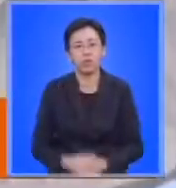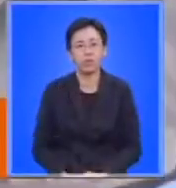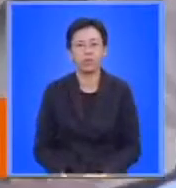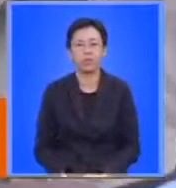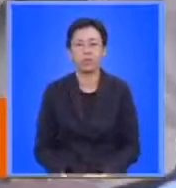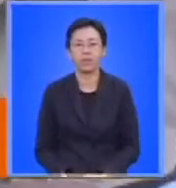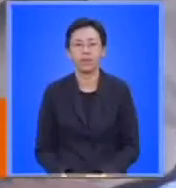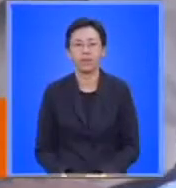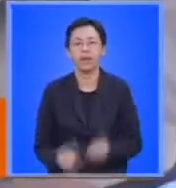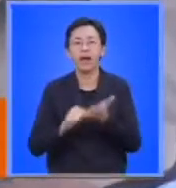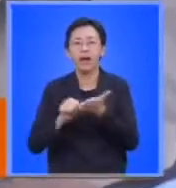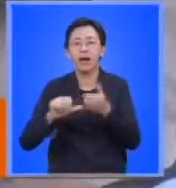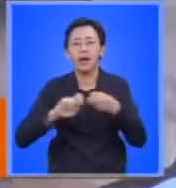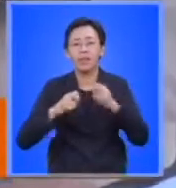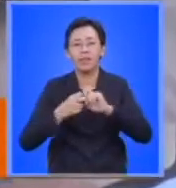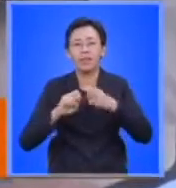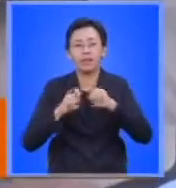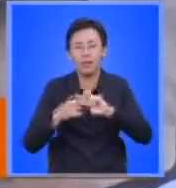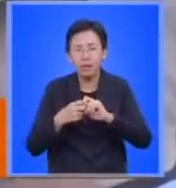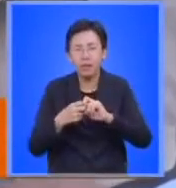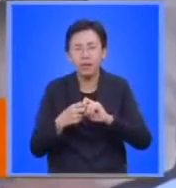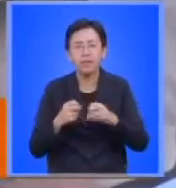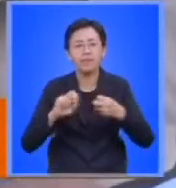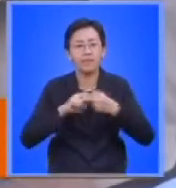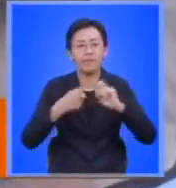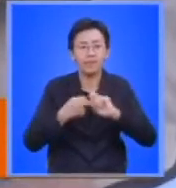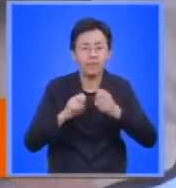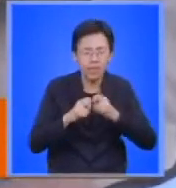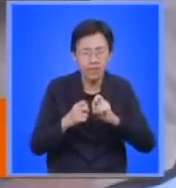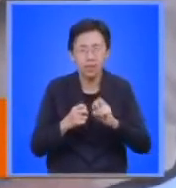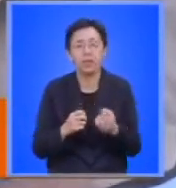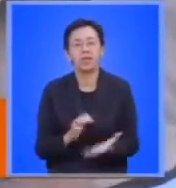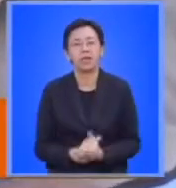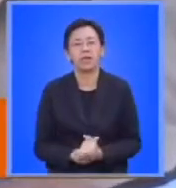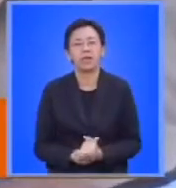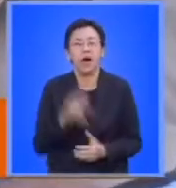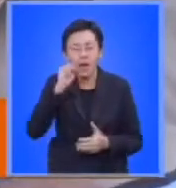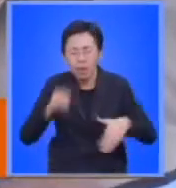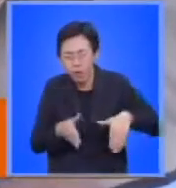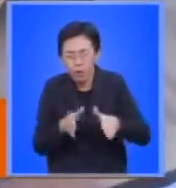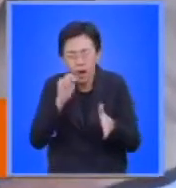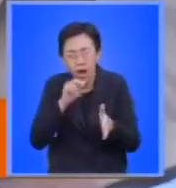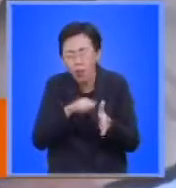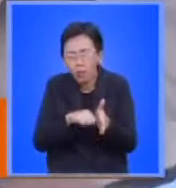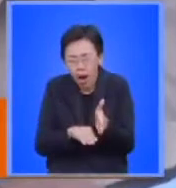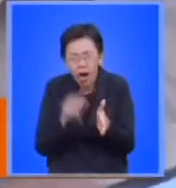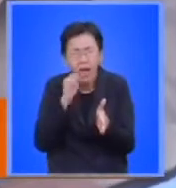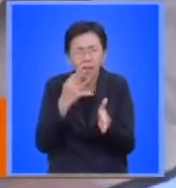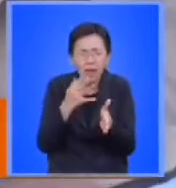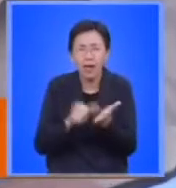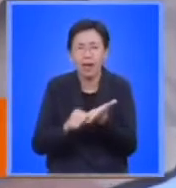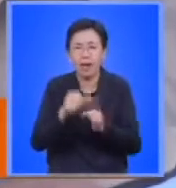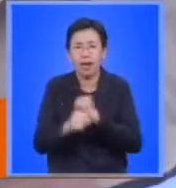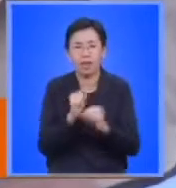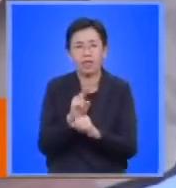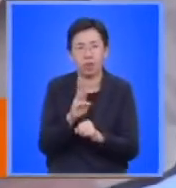ในการแก้ไขปัญหาวิกฤตแก้ไขและบรรเทาปัญหาวิกฤตภัยแล้งนะครับของปี 2062-2063 เพื่อที่จะรับเครื่องจักรเ